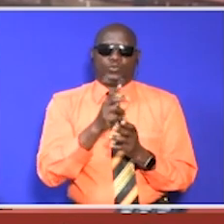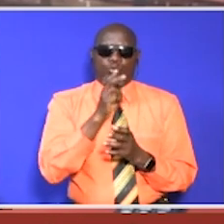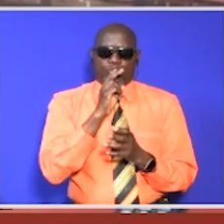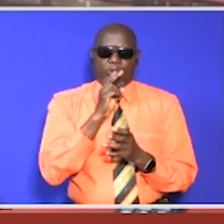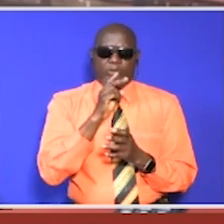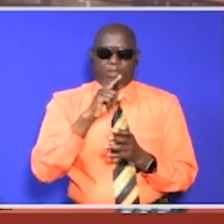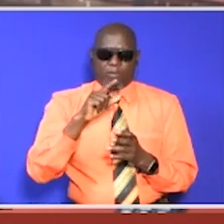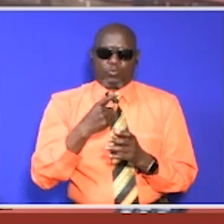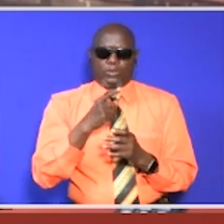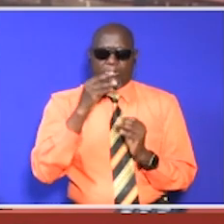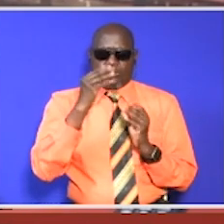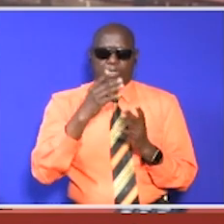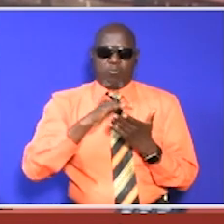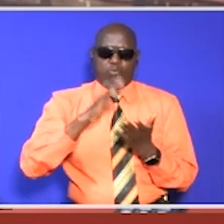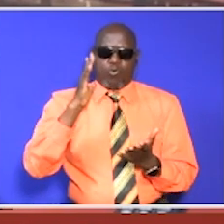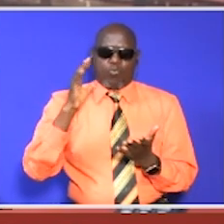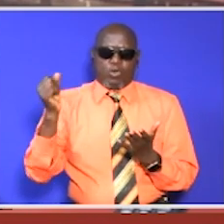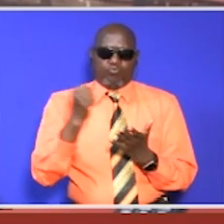zaidi ili